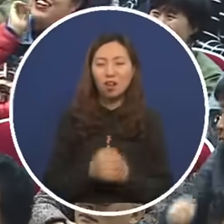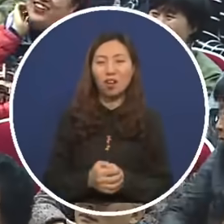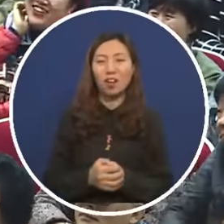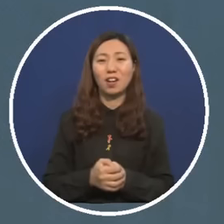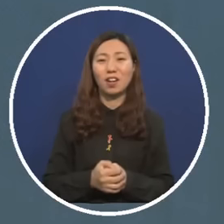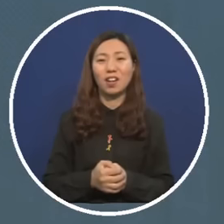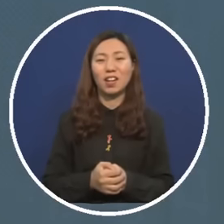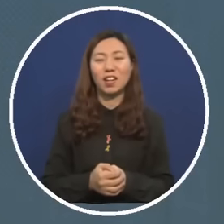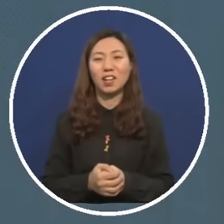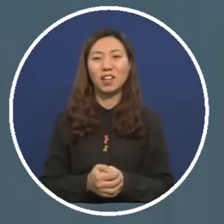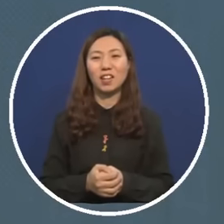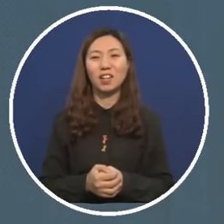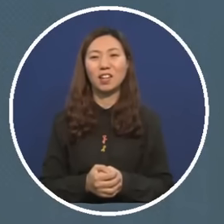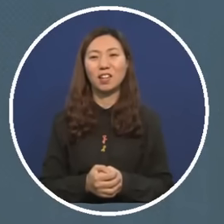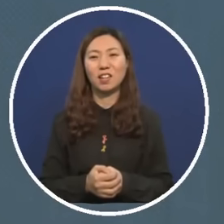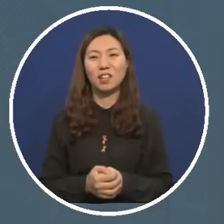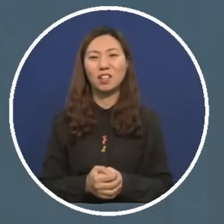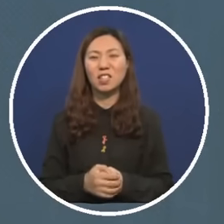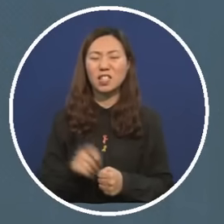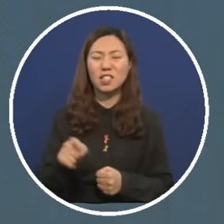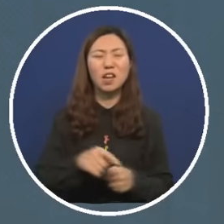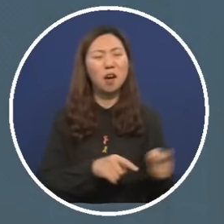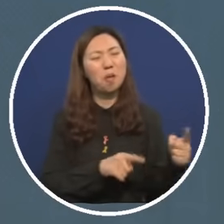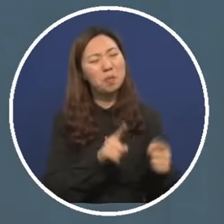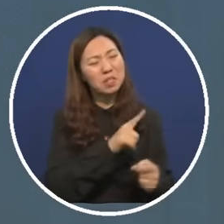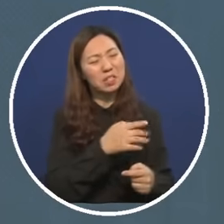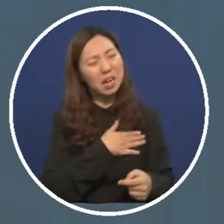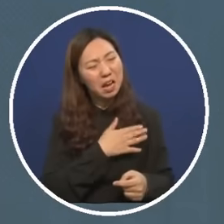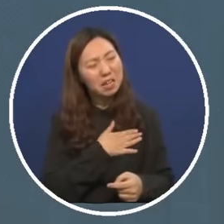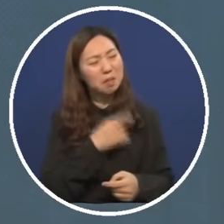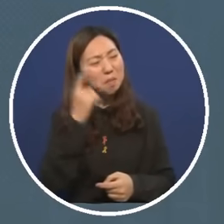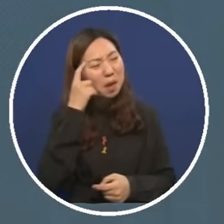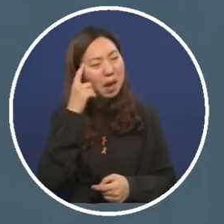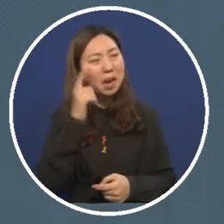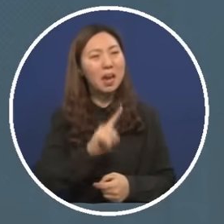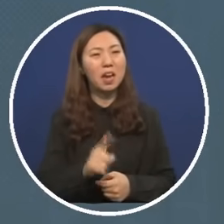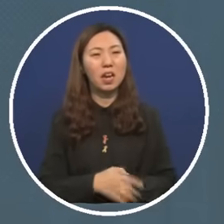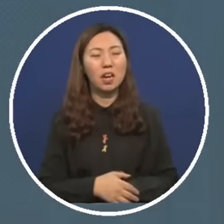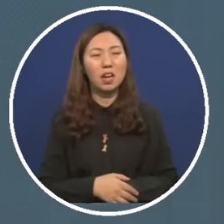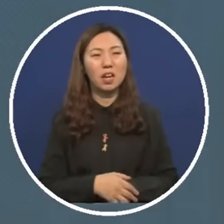아시겠어요? 네가 그럴 수 있나? 이러고 못 나와요.